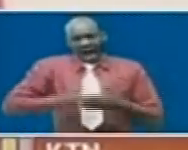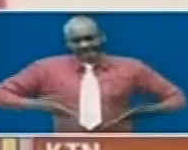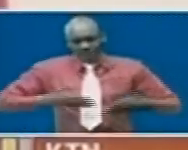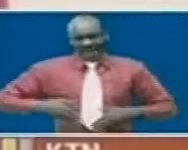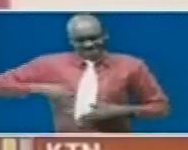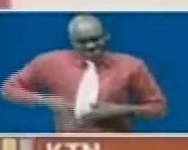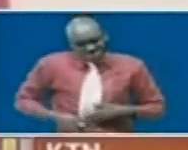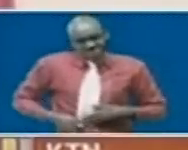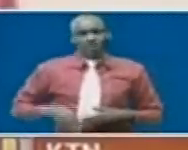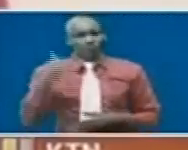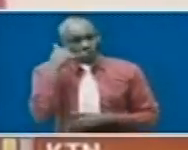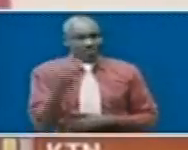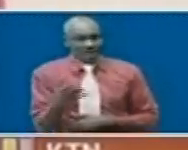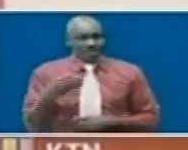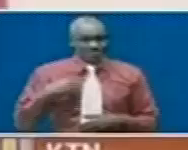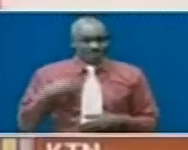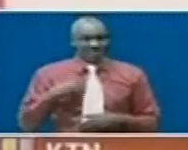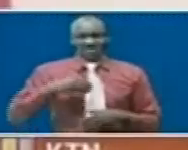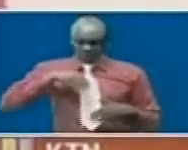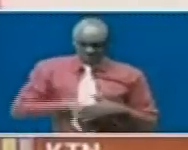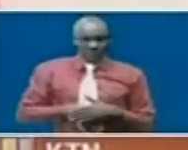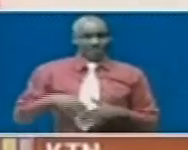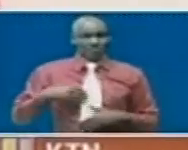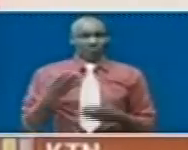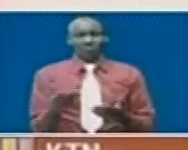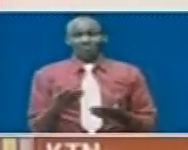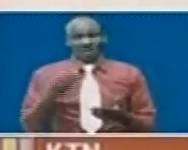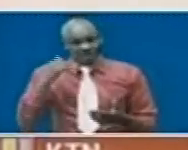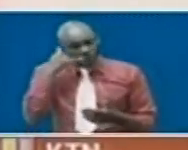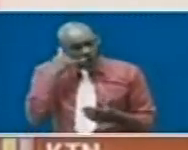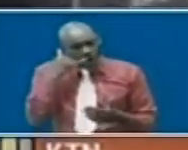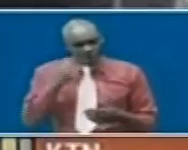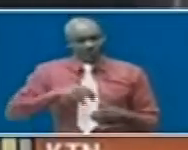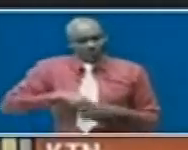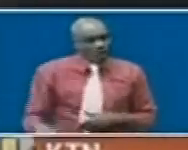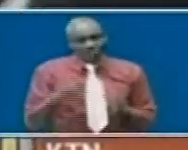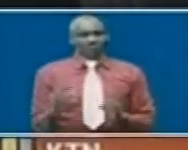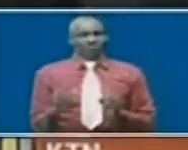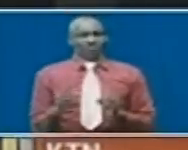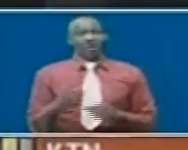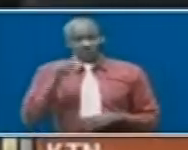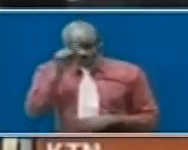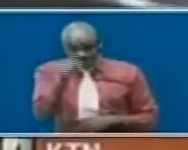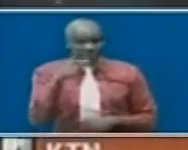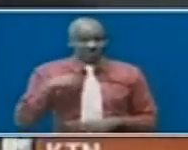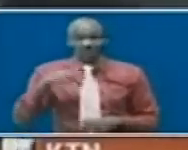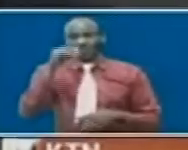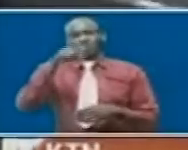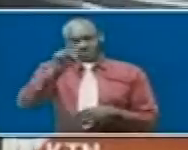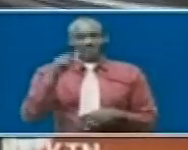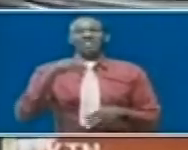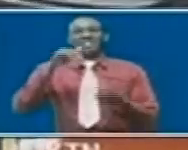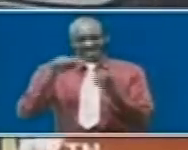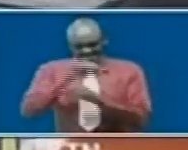ndani, na nika pull hii underwear juu ili shike hiyo simu isiteleze ianguke. Hapo ndipo alipojipata kwenye buti ya